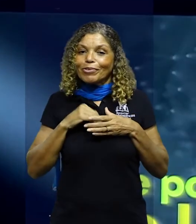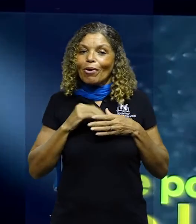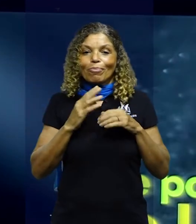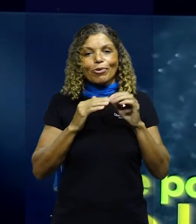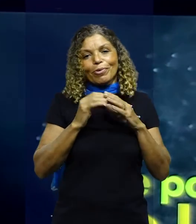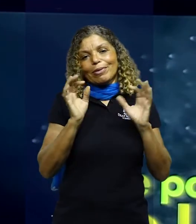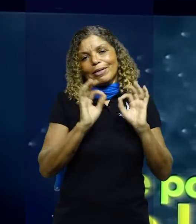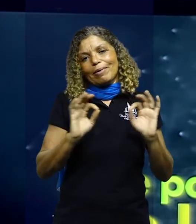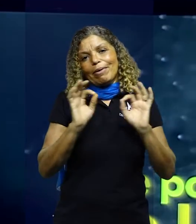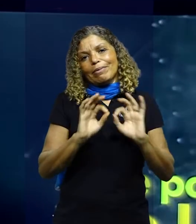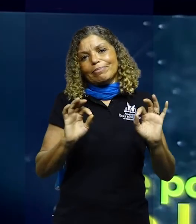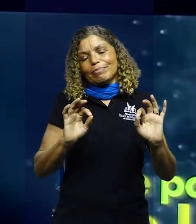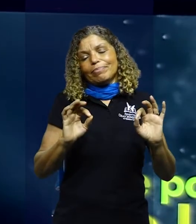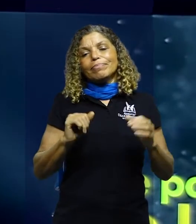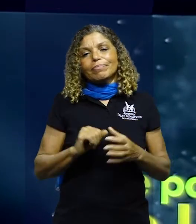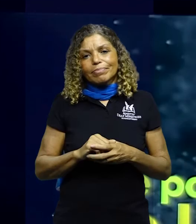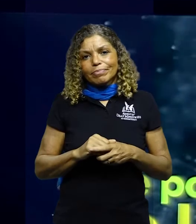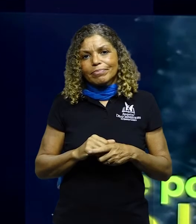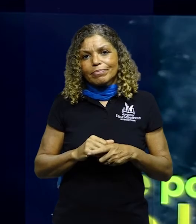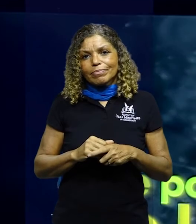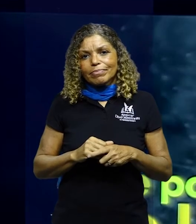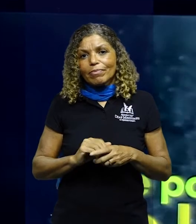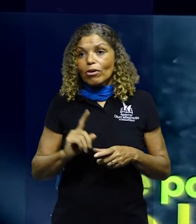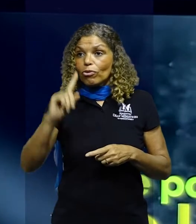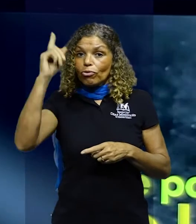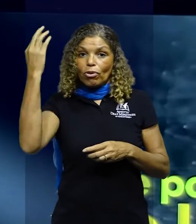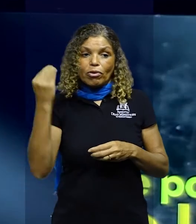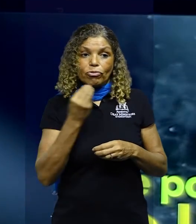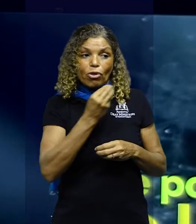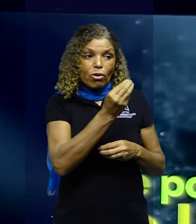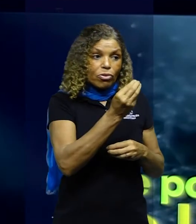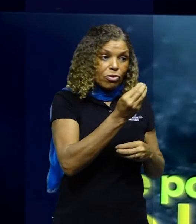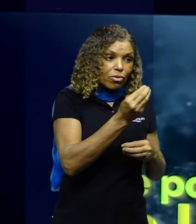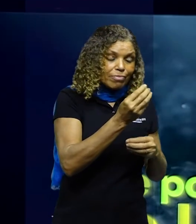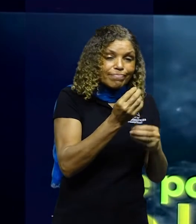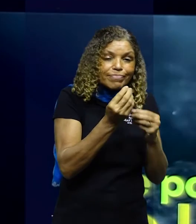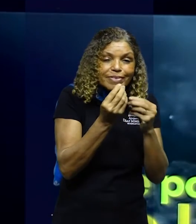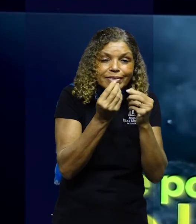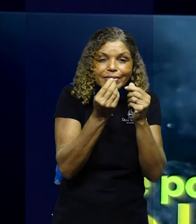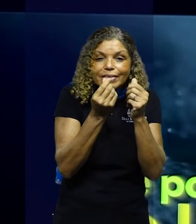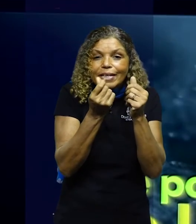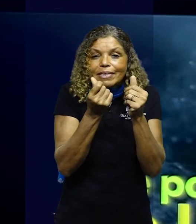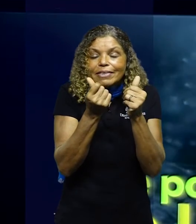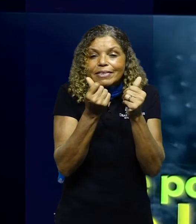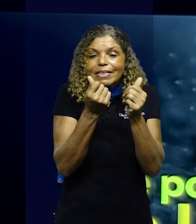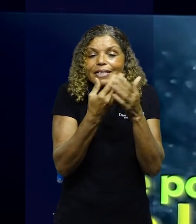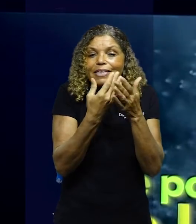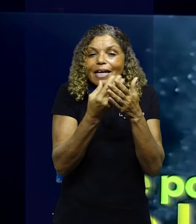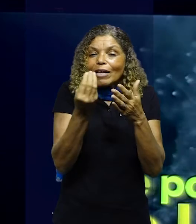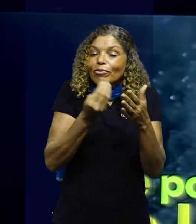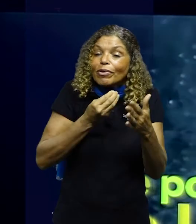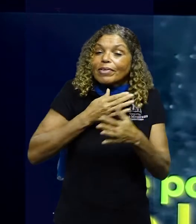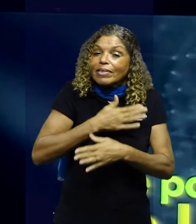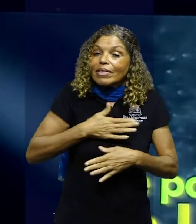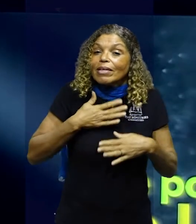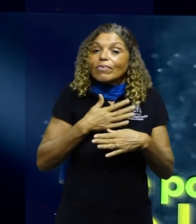le plaisir. D'ailleurs, c'est lui qui nous a donné nos sens, et c'est par nos sens que nous éprouvons du plaisir.